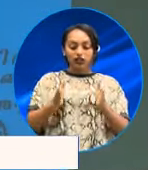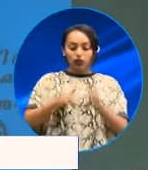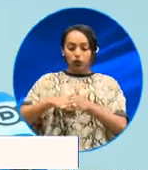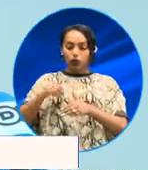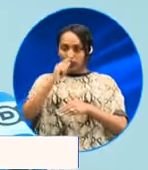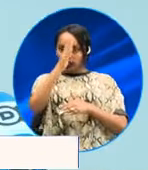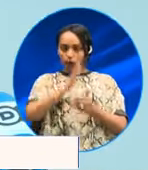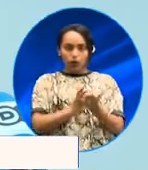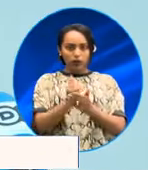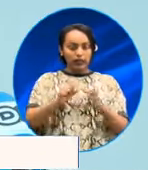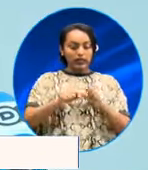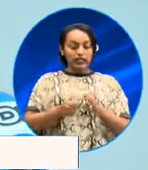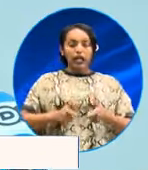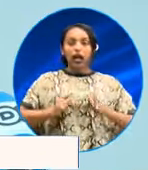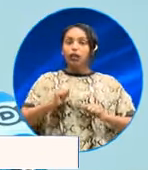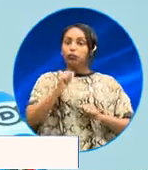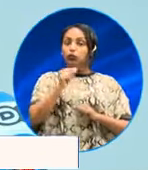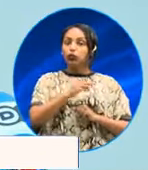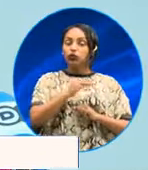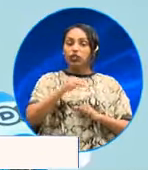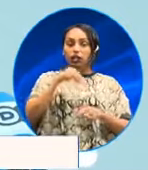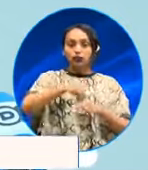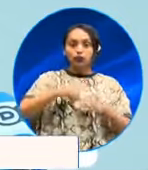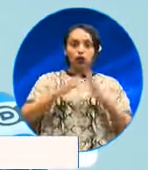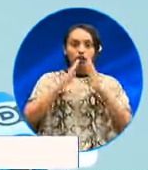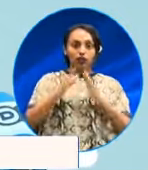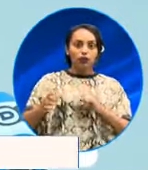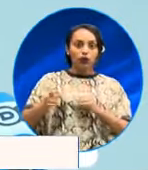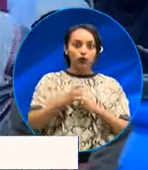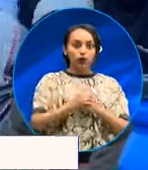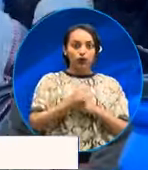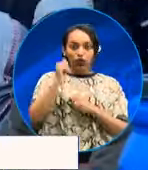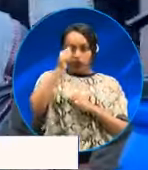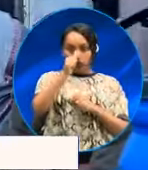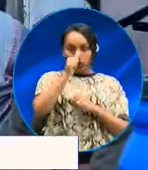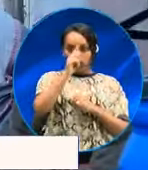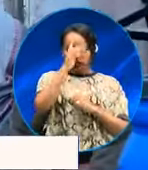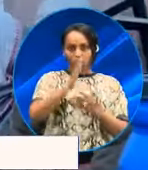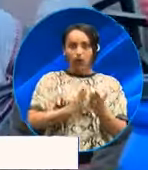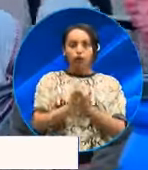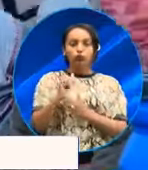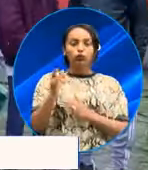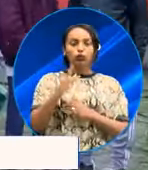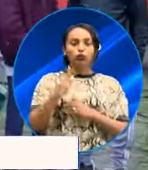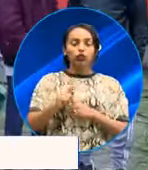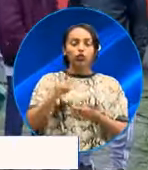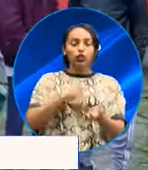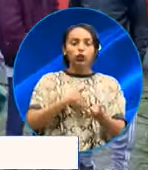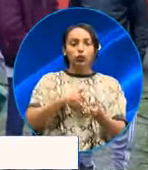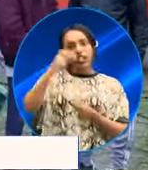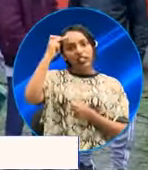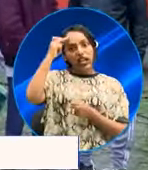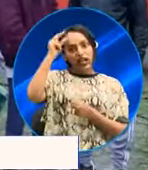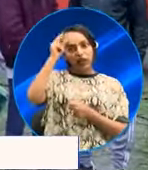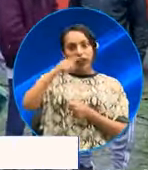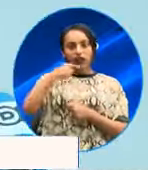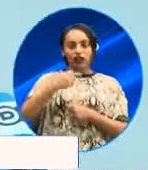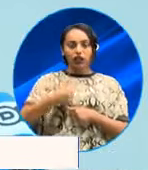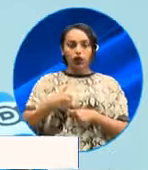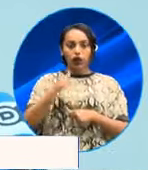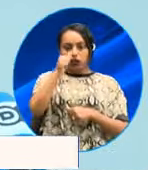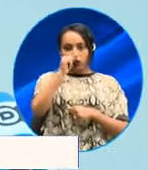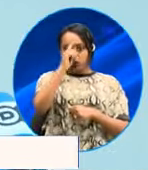ሂደት ጎልቶ የወጣ የሰብአዊ መብት ጥሰት አለመግጠሙንና ምርጫው ሰላማዊ መሆኑን የኢትዮጵያ ሰብአዊ መብቶች ኮሚሽነር ዶክተር ዳንኤል በቀለ